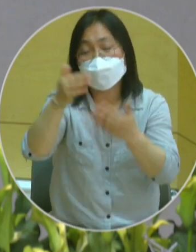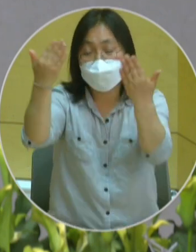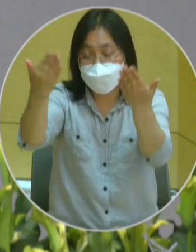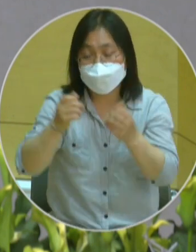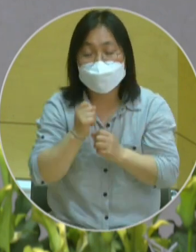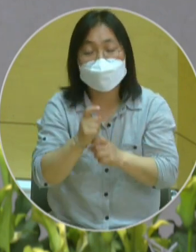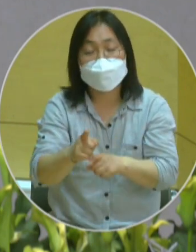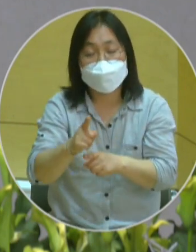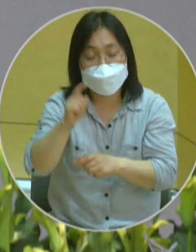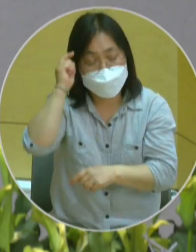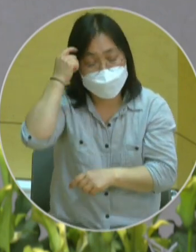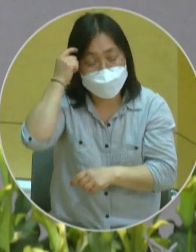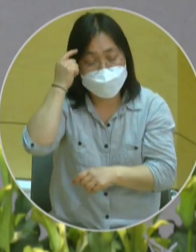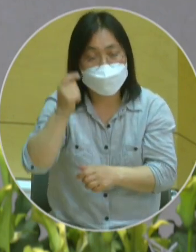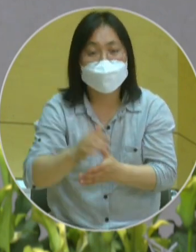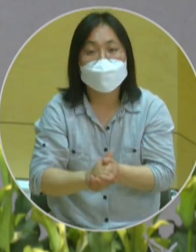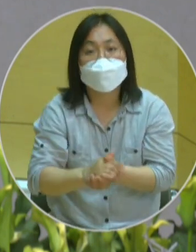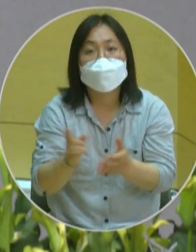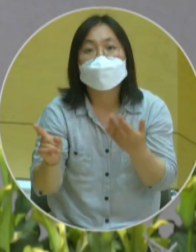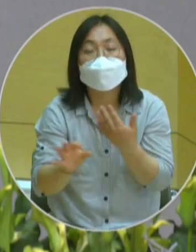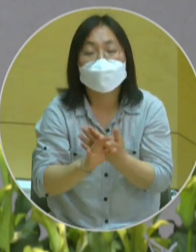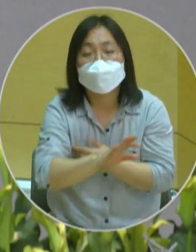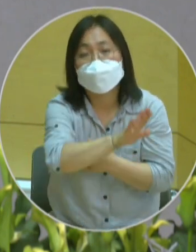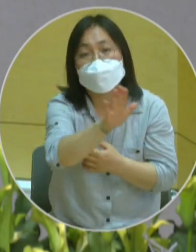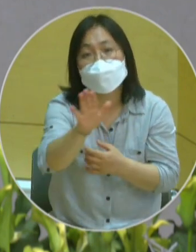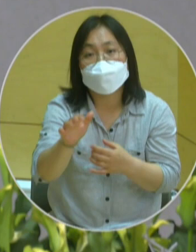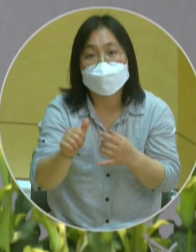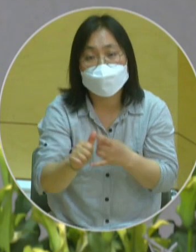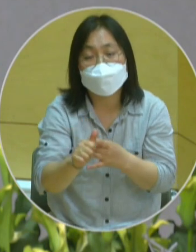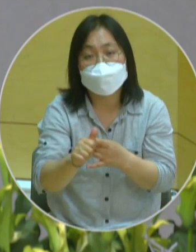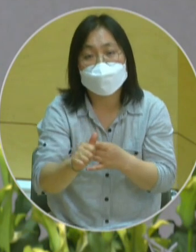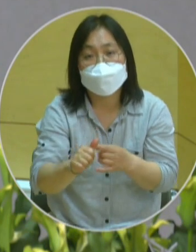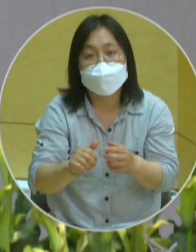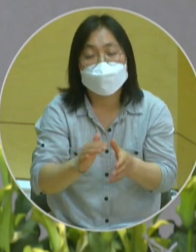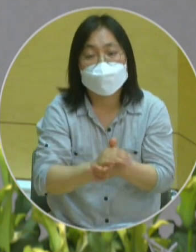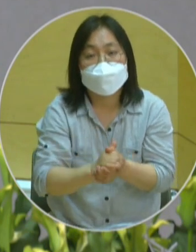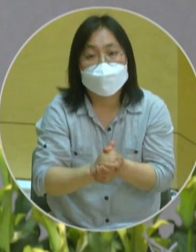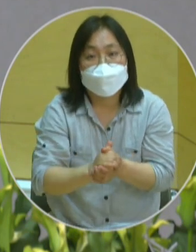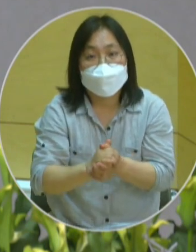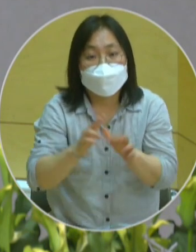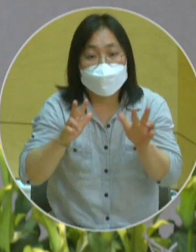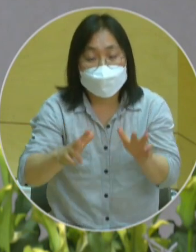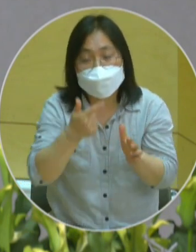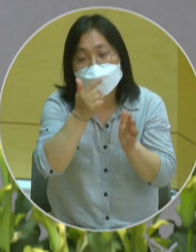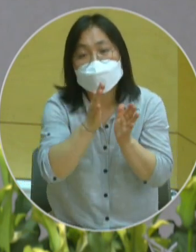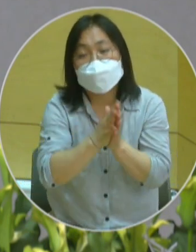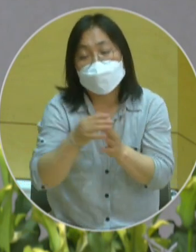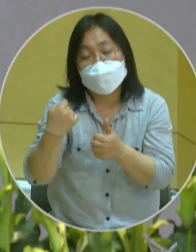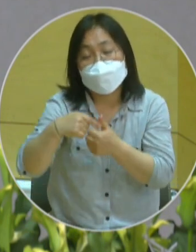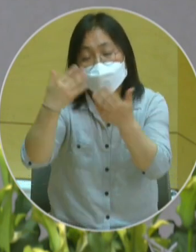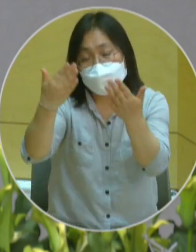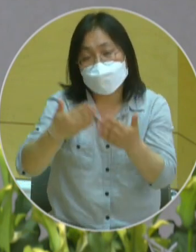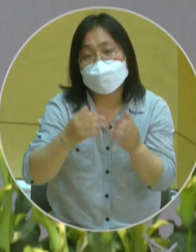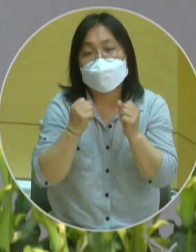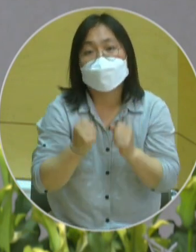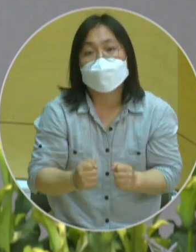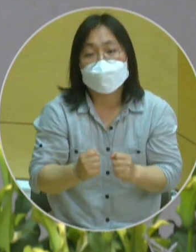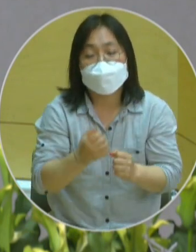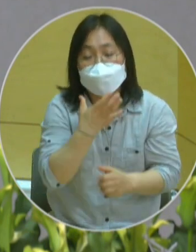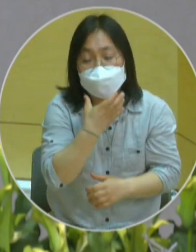기회라고 생각합니다. 어쩌면 우리에게 이 사인을 주시고 이 시대에 사인을 주시고 아브라함처럼 더 가까이